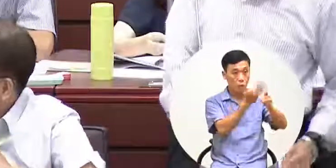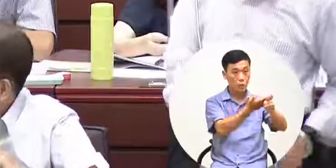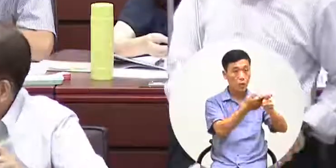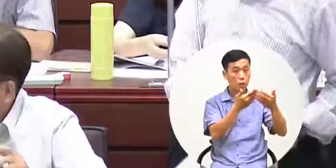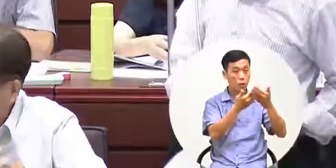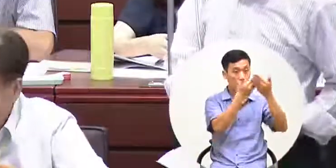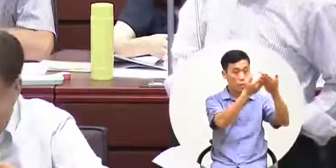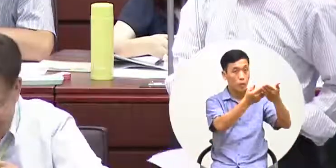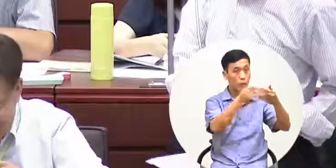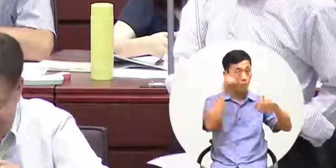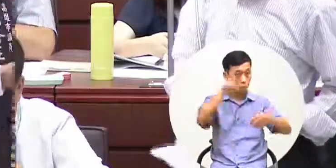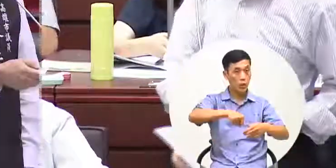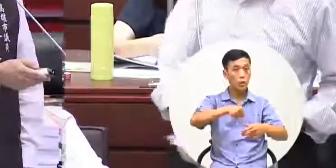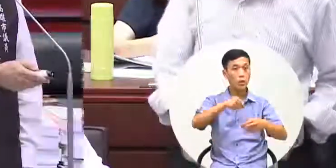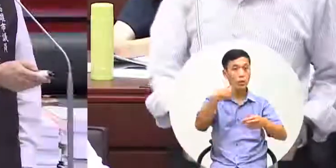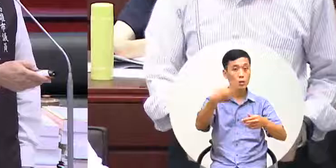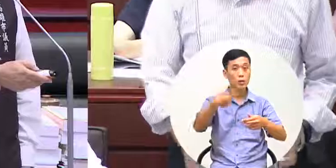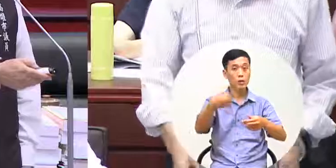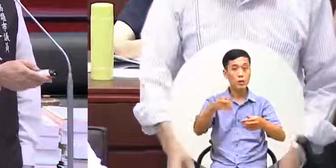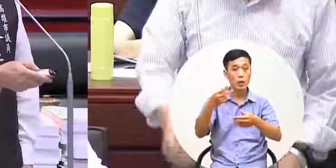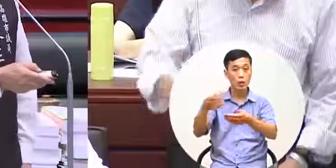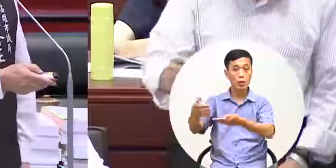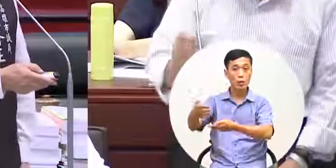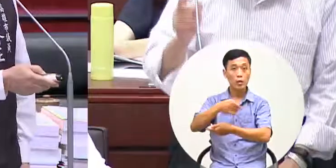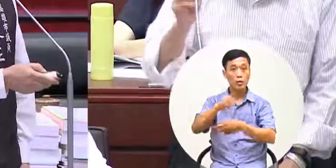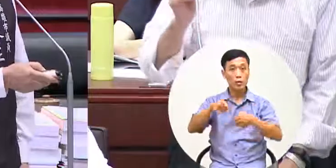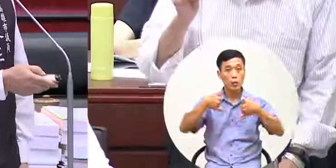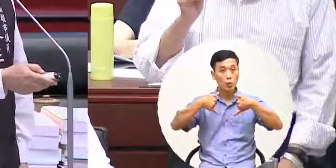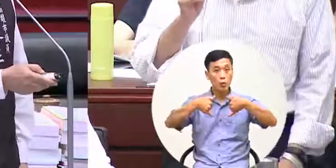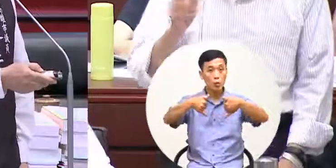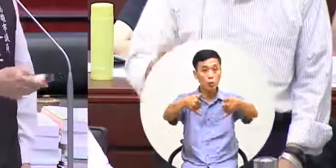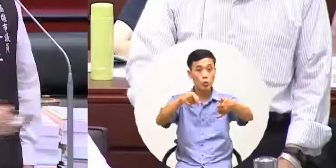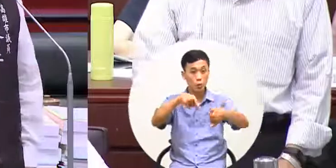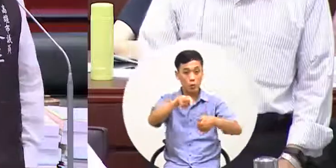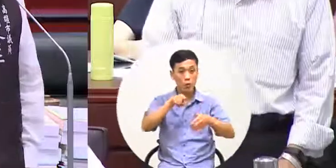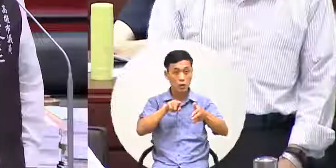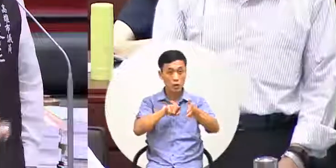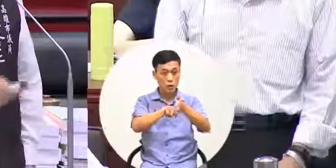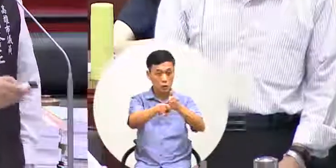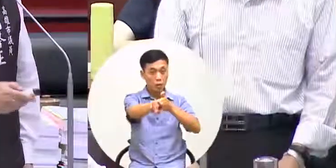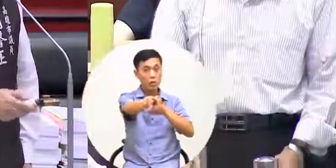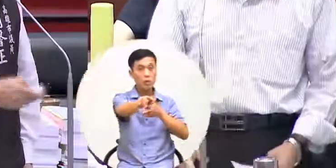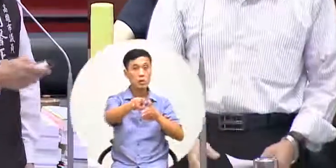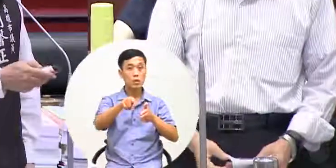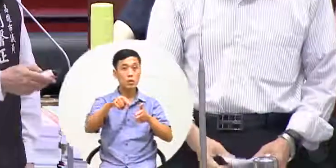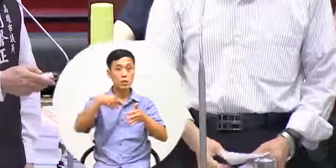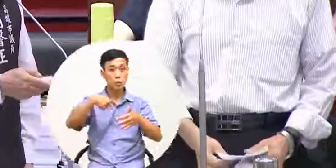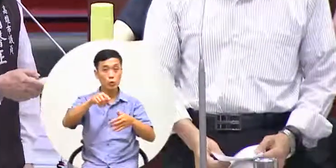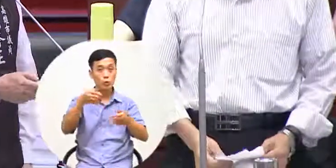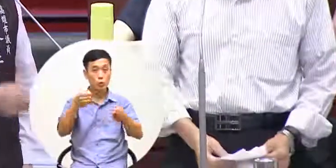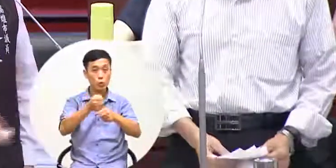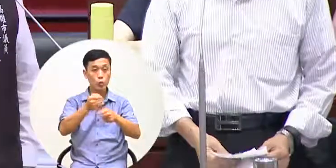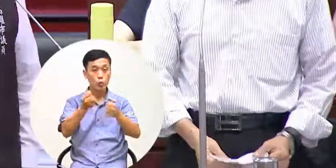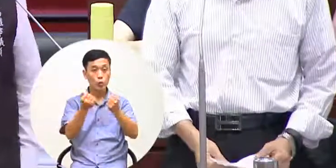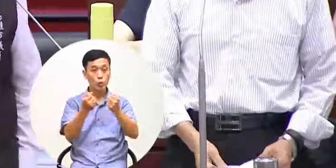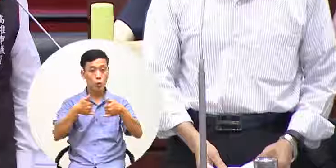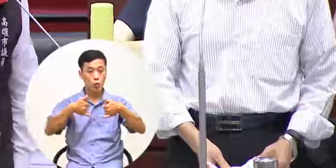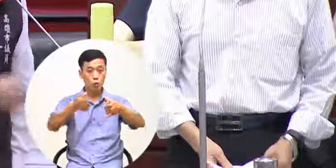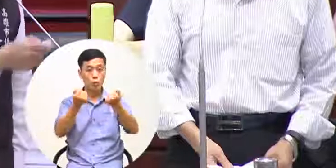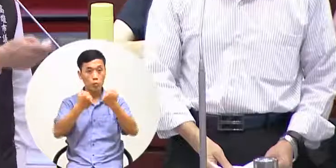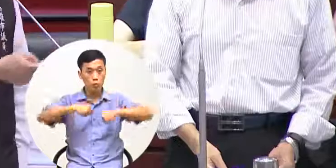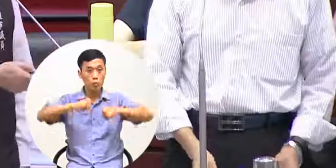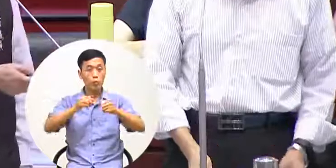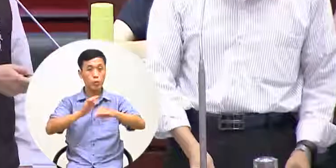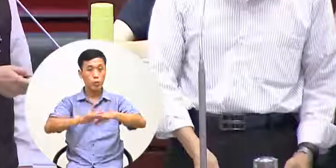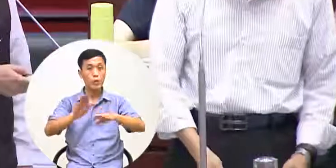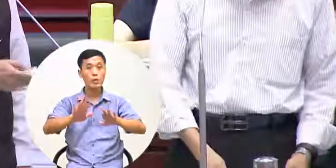绝对会一直做下用下去的啦。你迟早你这个人你一定要拓宽的嘛。啊，现在不做，为什么这个政绩这个